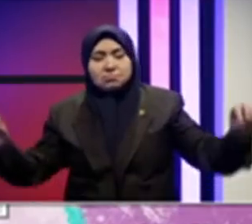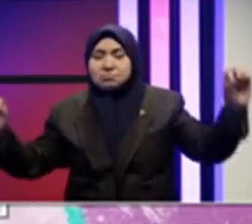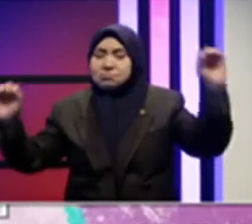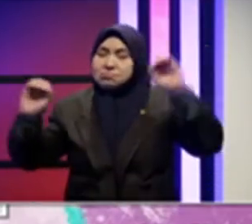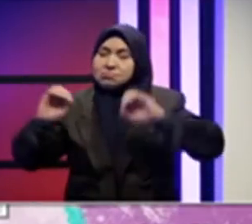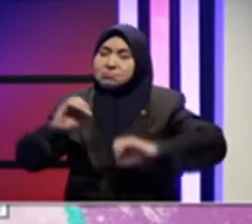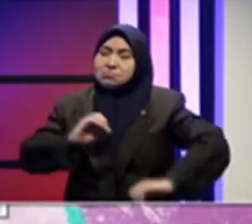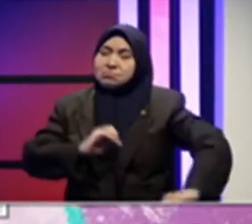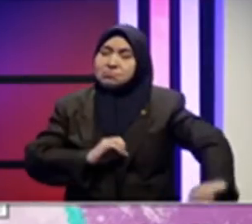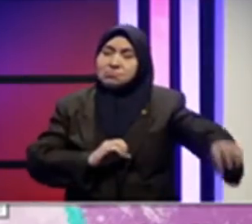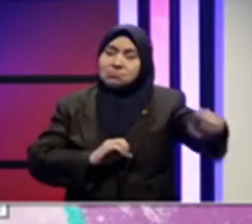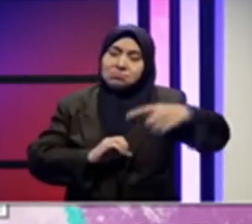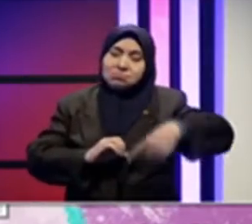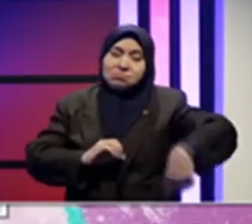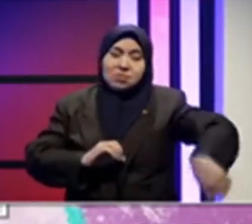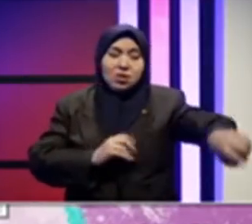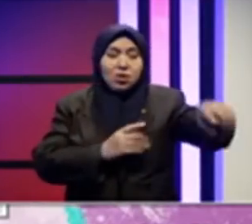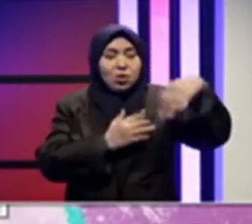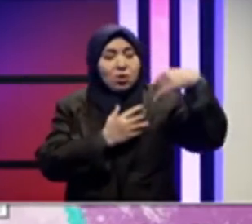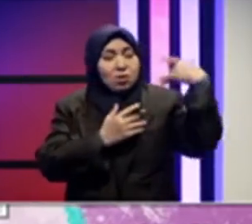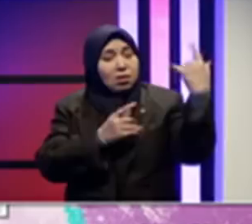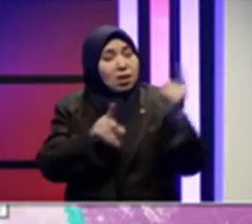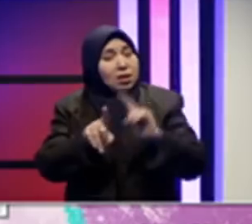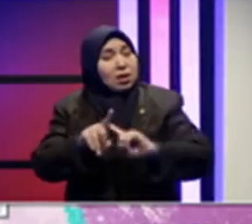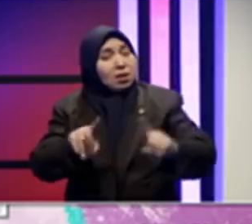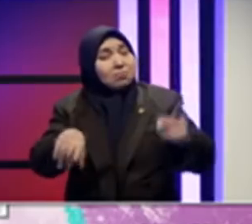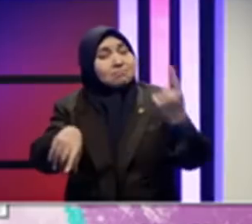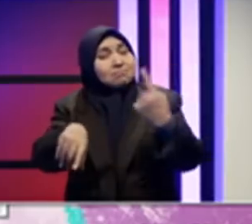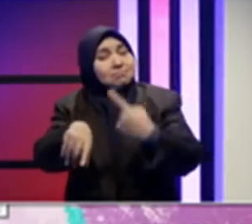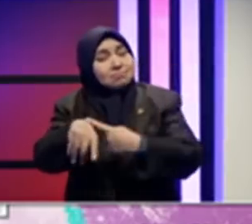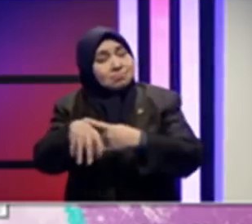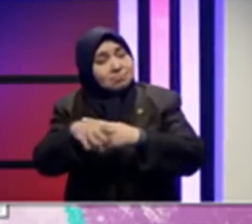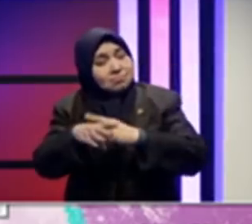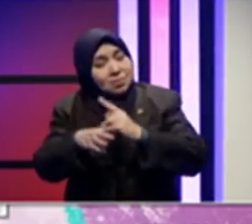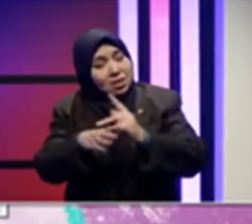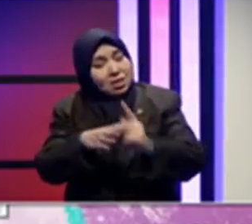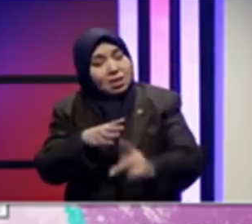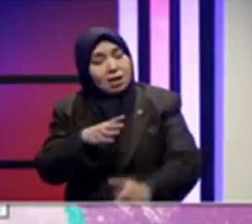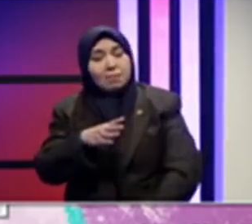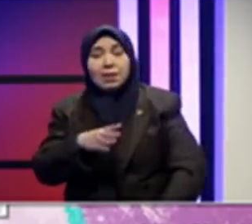ينظرون إلا الساعة أن